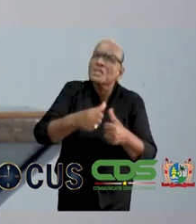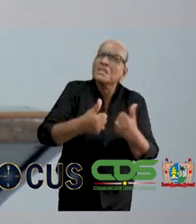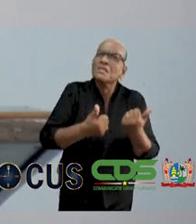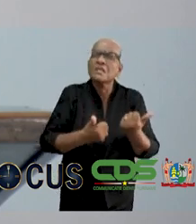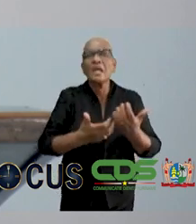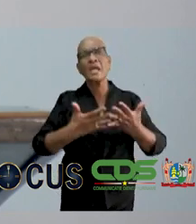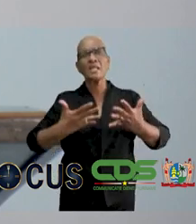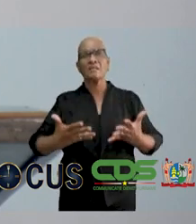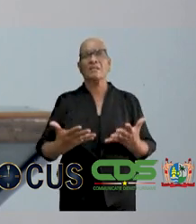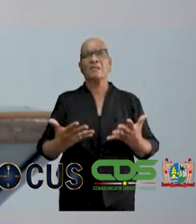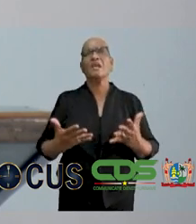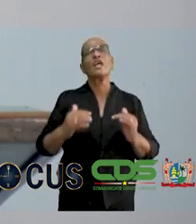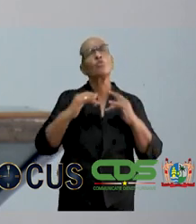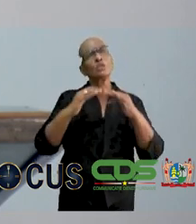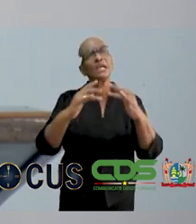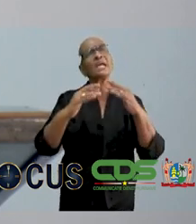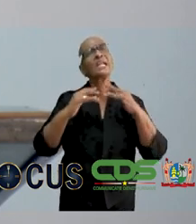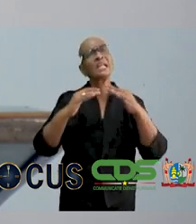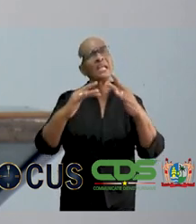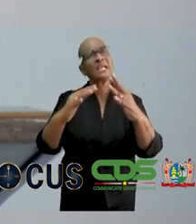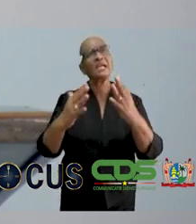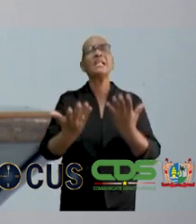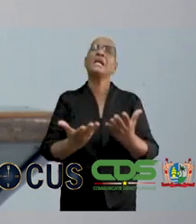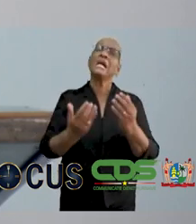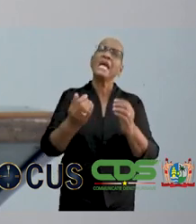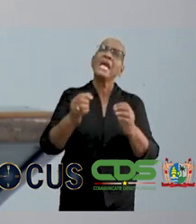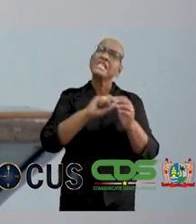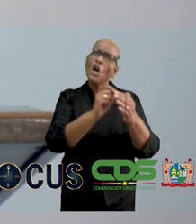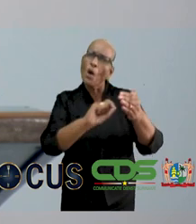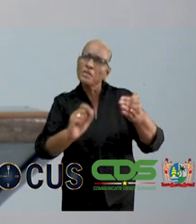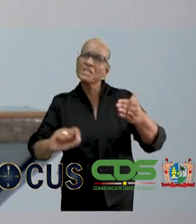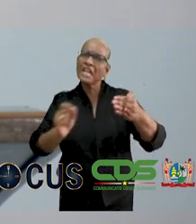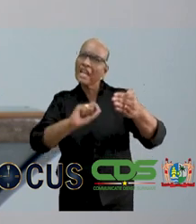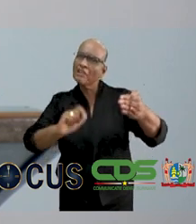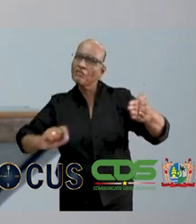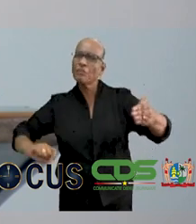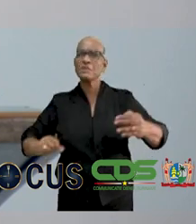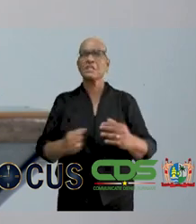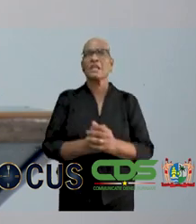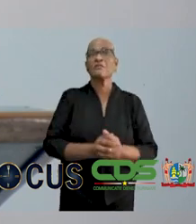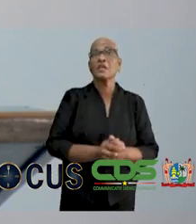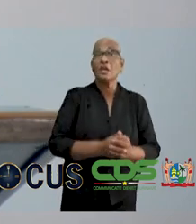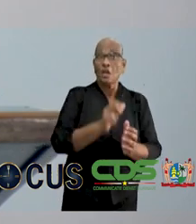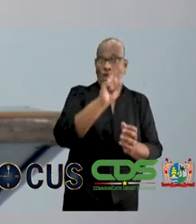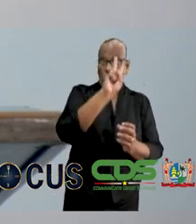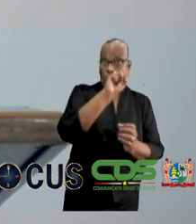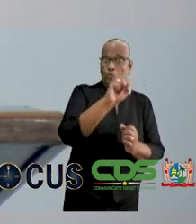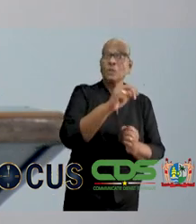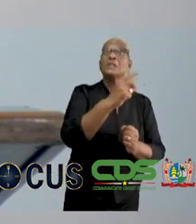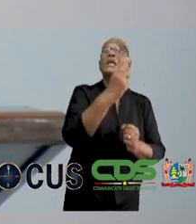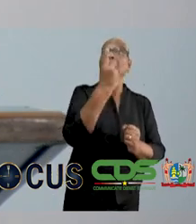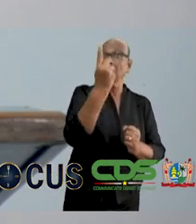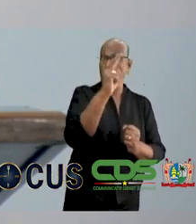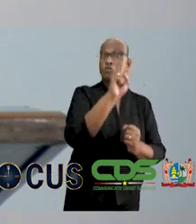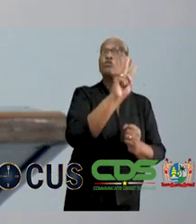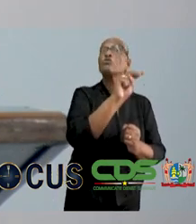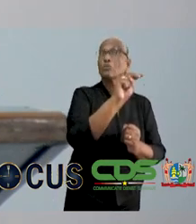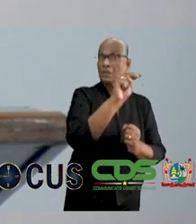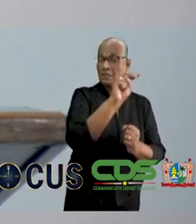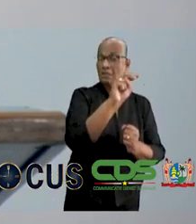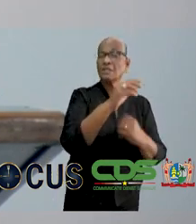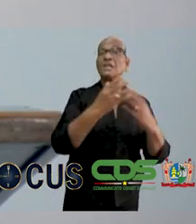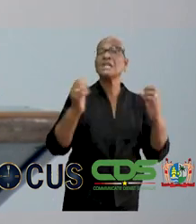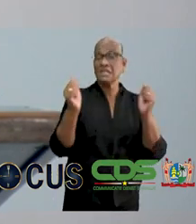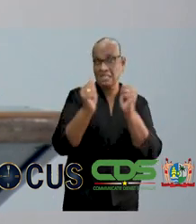starten met ordenen en inventariseren. 2021 is het jaar geworden van